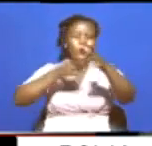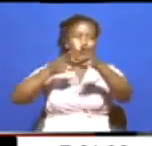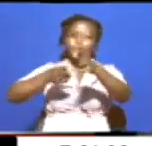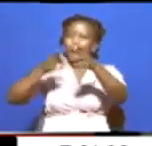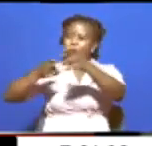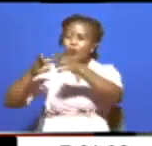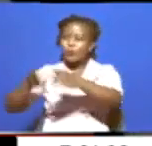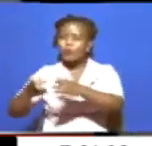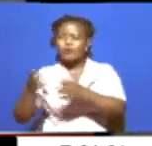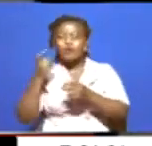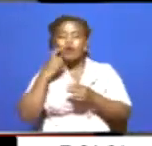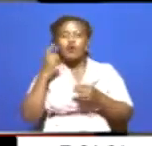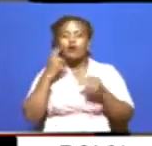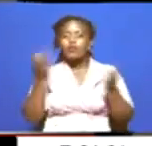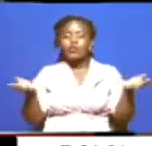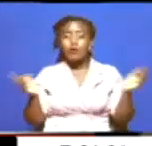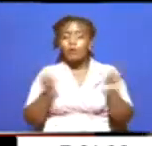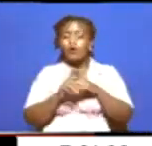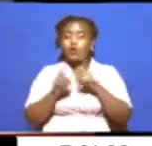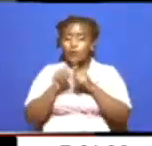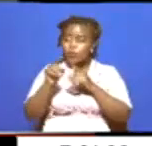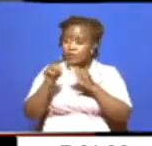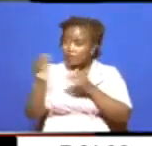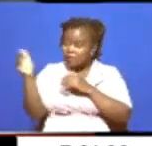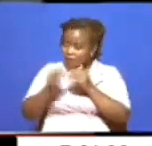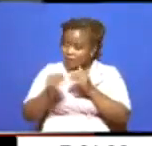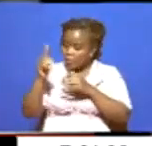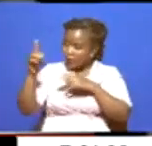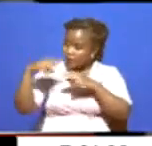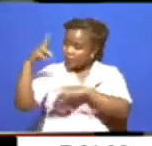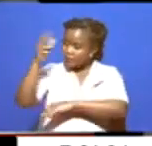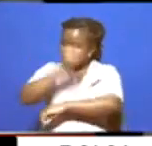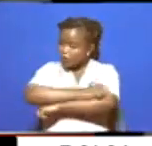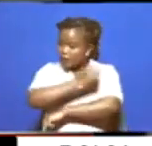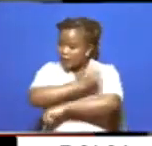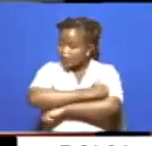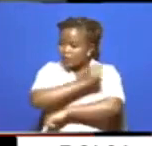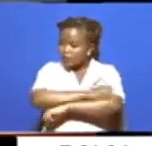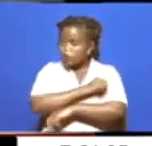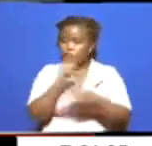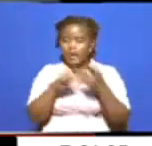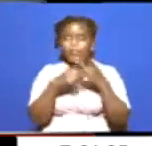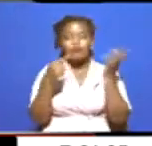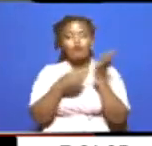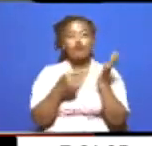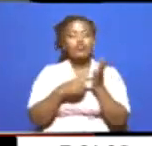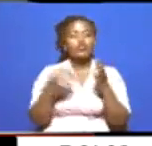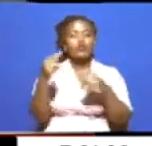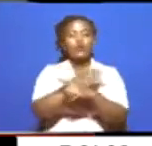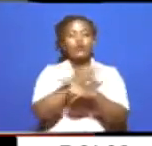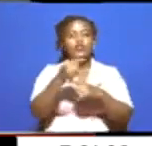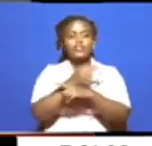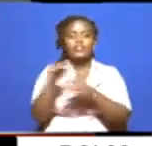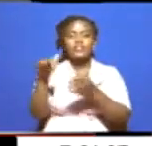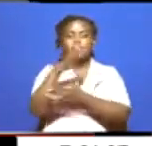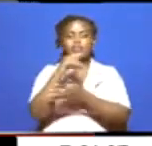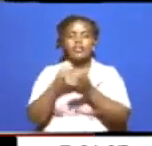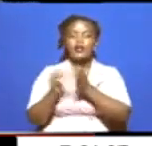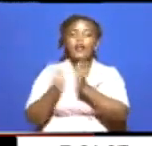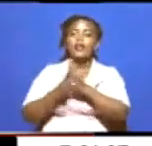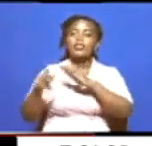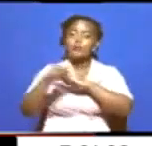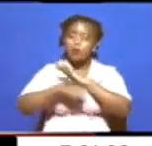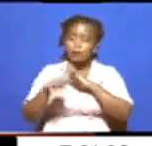and it is near Koitilial Secondary School, Koitilial Vocational Training Center, Koitilial Primary, and the